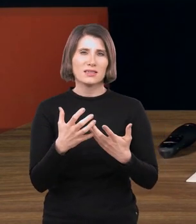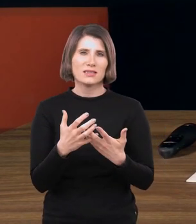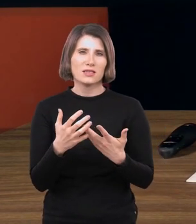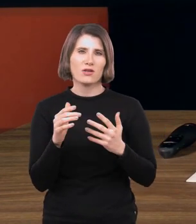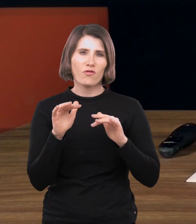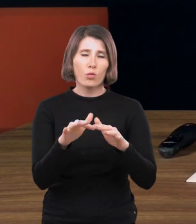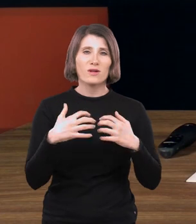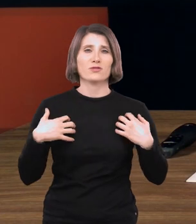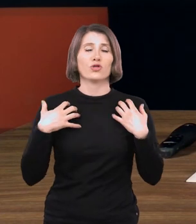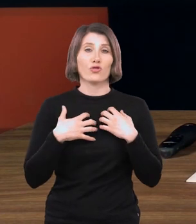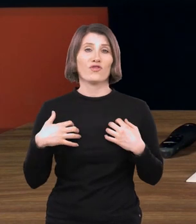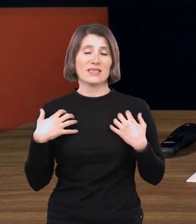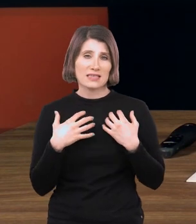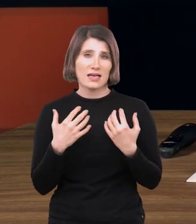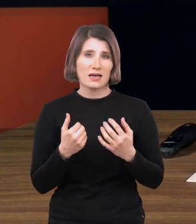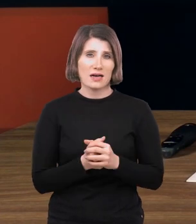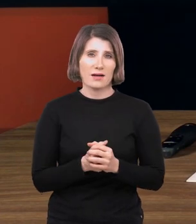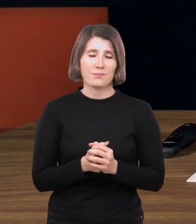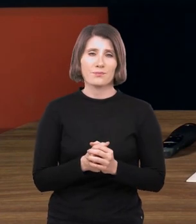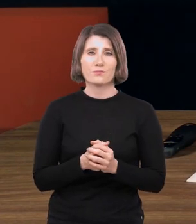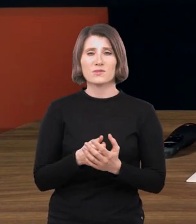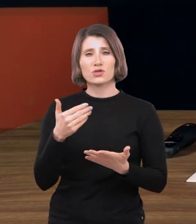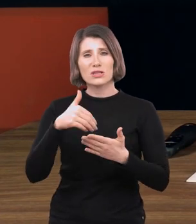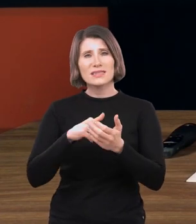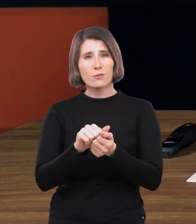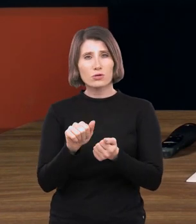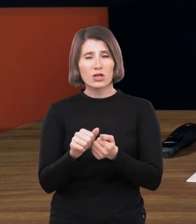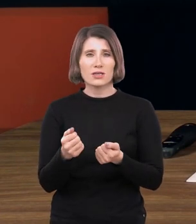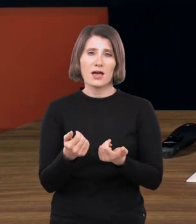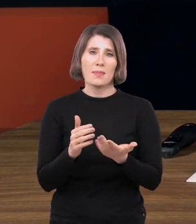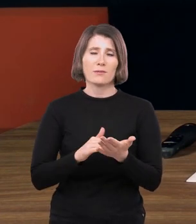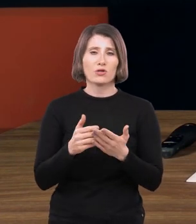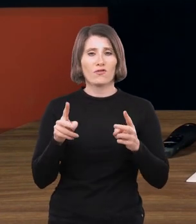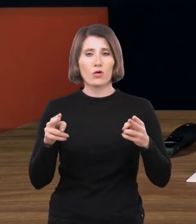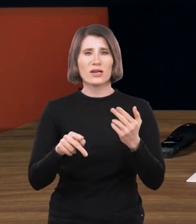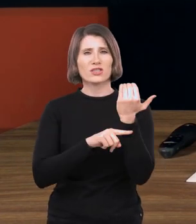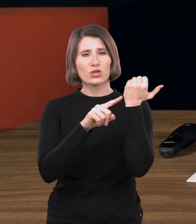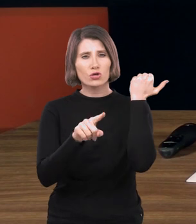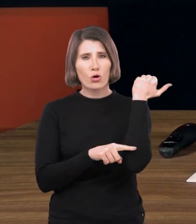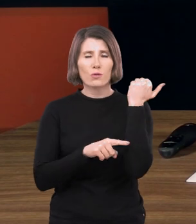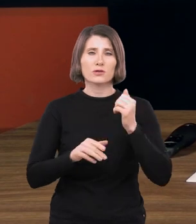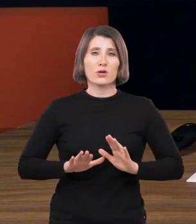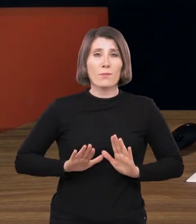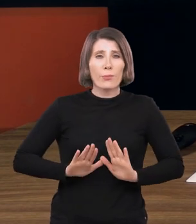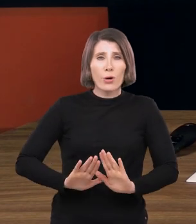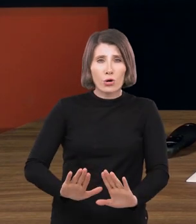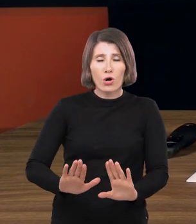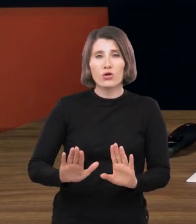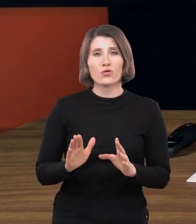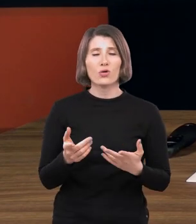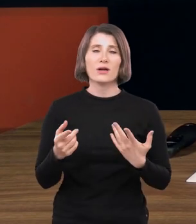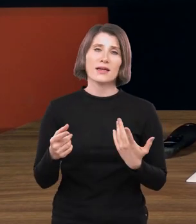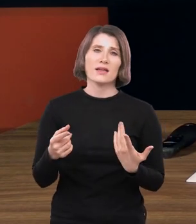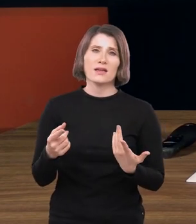tego autyzmu. Wiele zaburzeń powstałych w okresie ciąży, w okresie porodu oraz